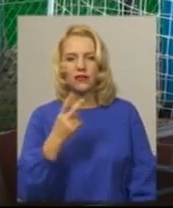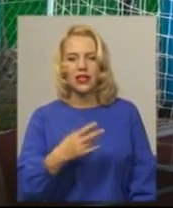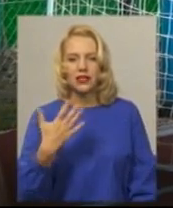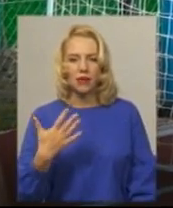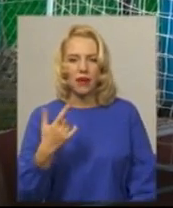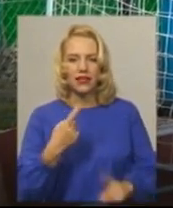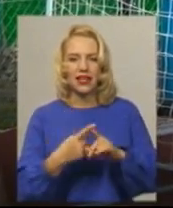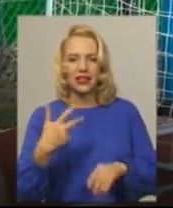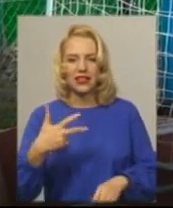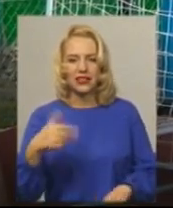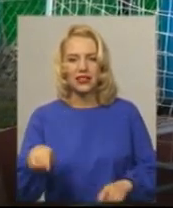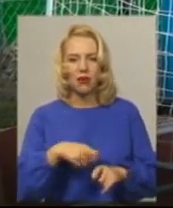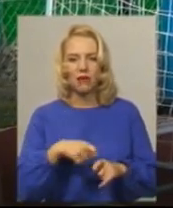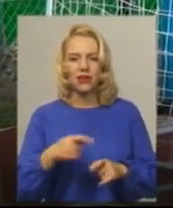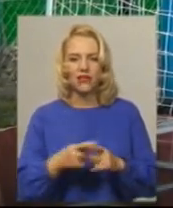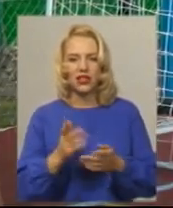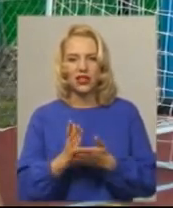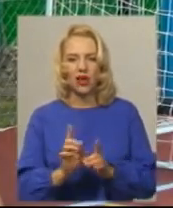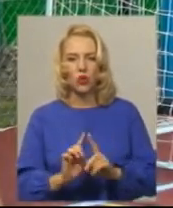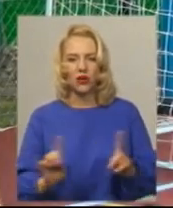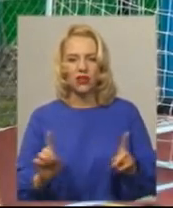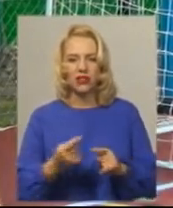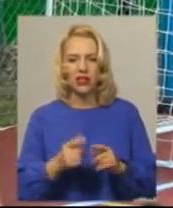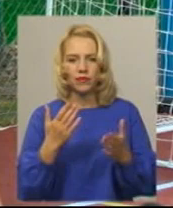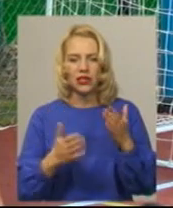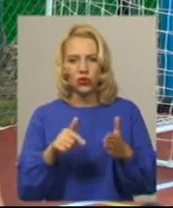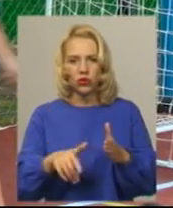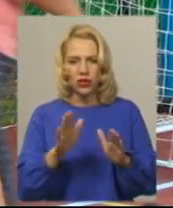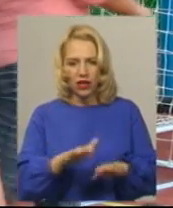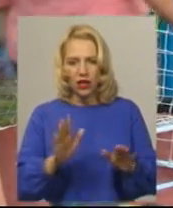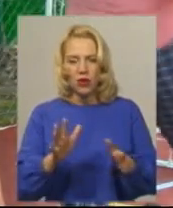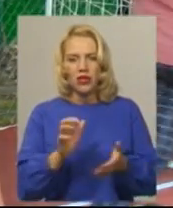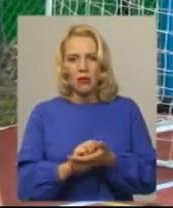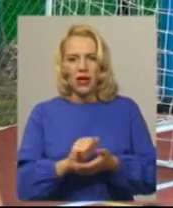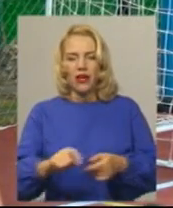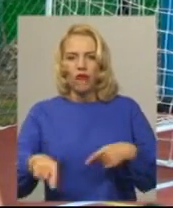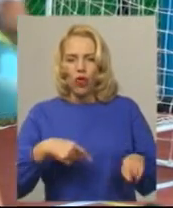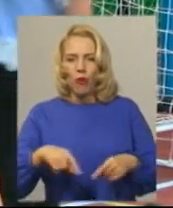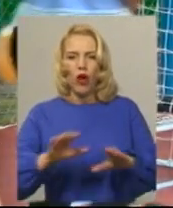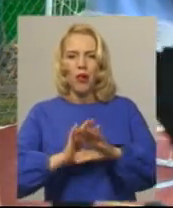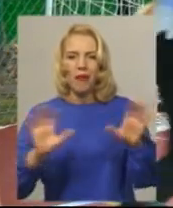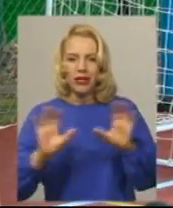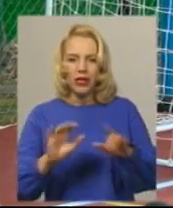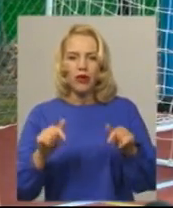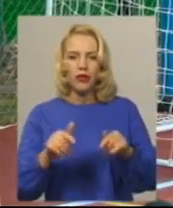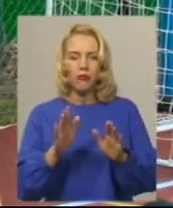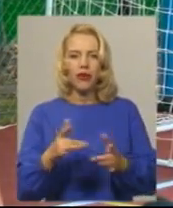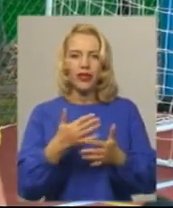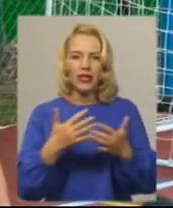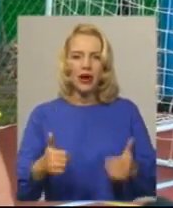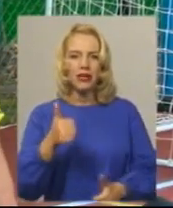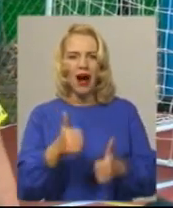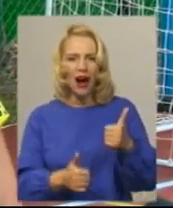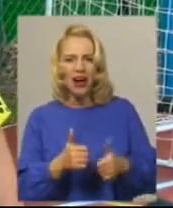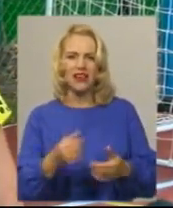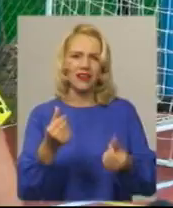25 на 30 метрів. Він є універсальним. Тут діти будуть займатися футболом, баскетболом, тут будуть проходити різноманітні